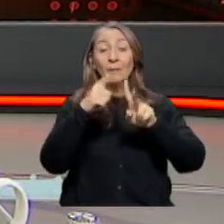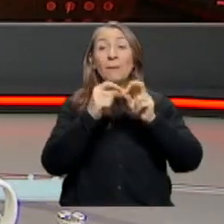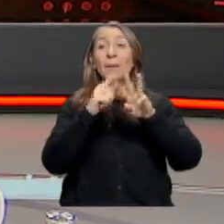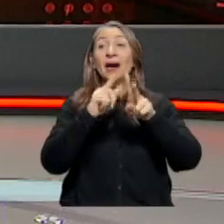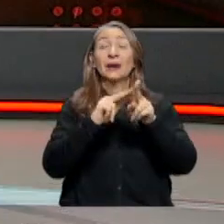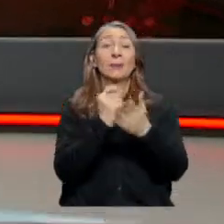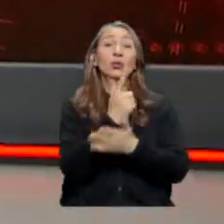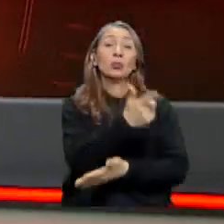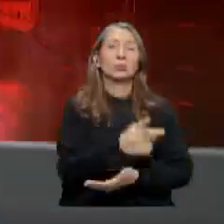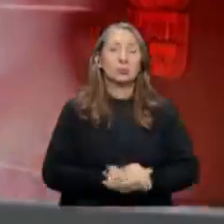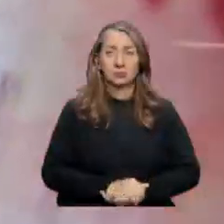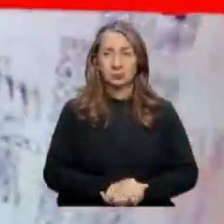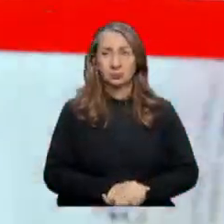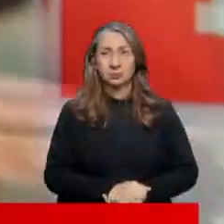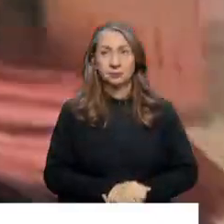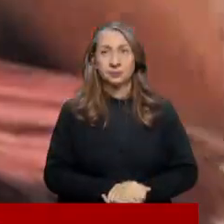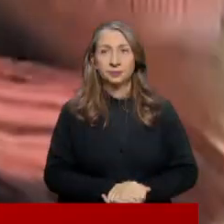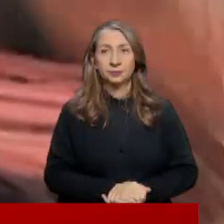gönder.